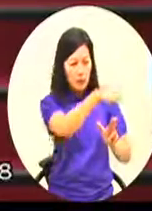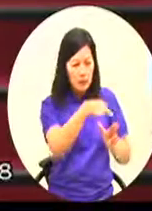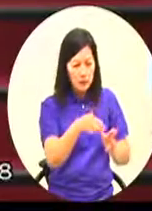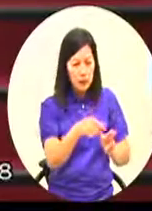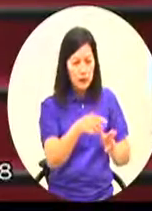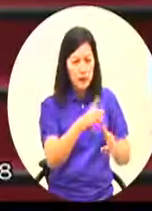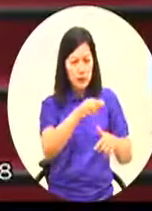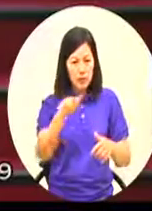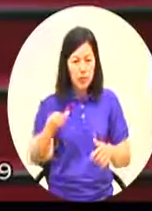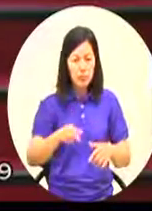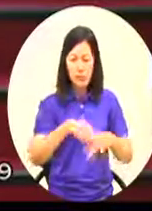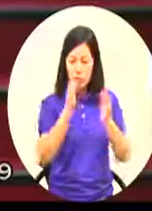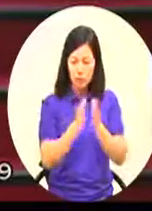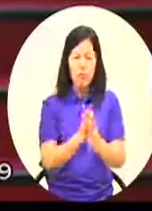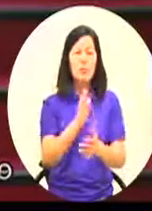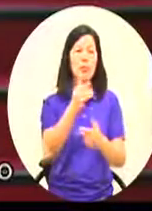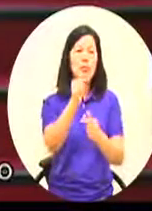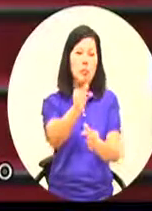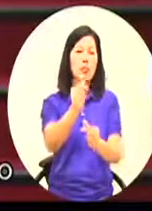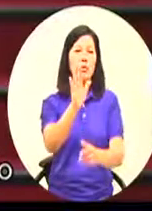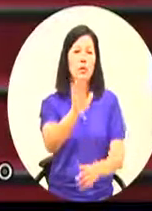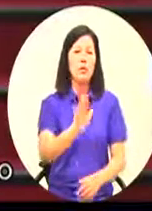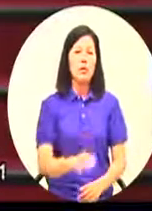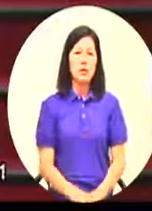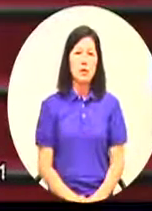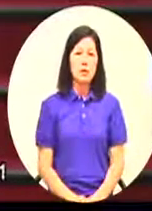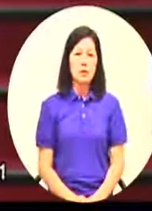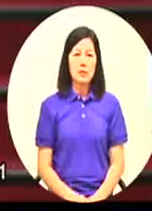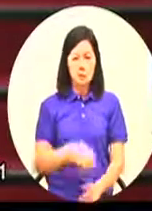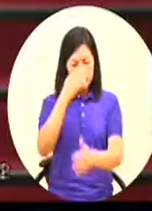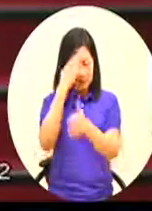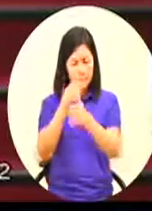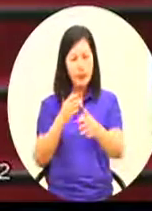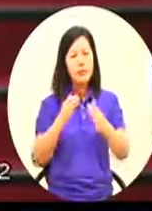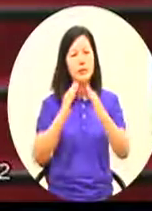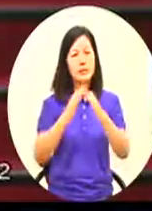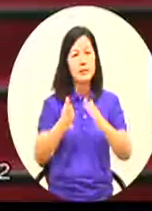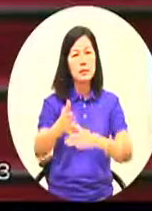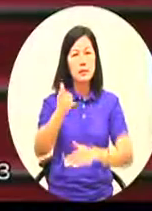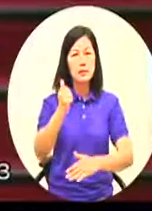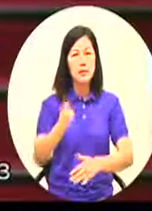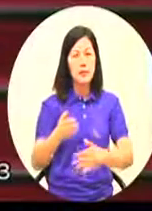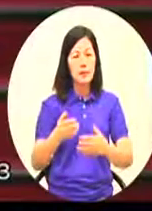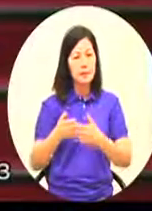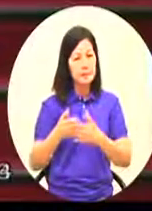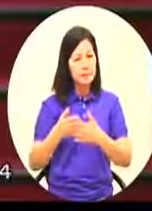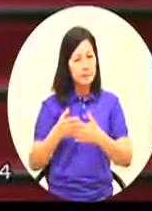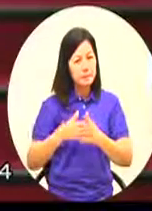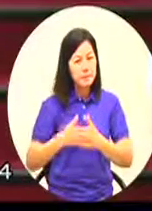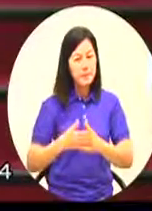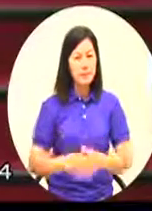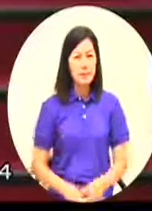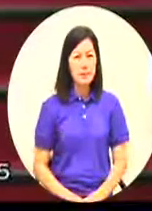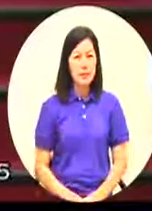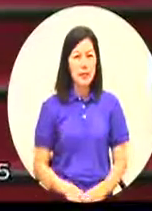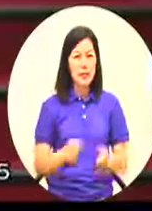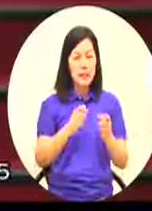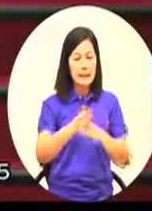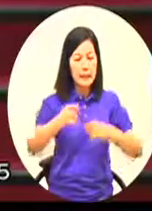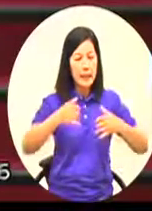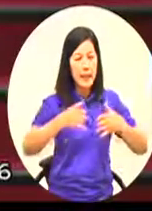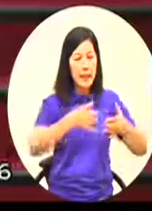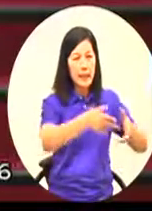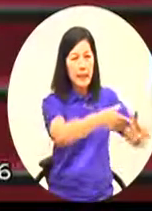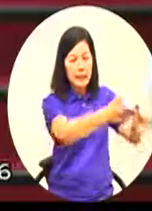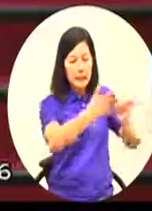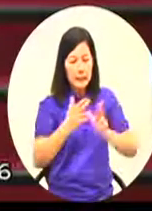了，所以这个部分可能还请我们的市长协助。那长廊吊桥是我们在南一沙